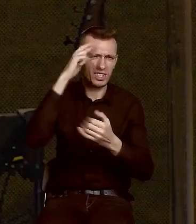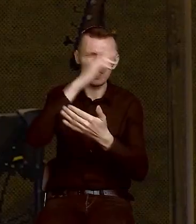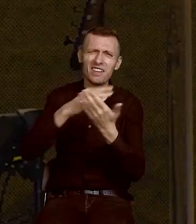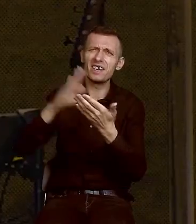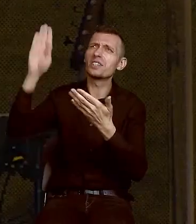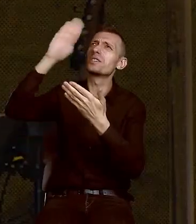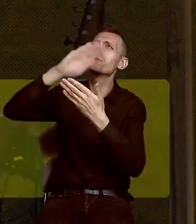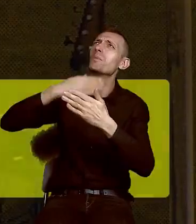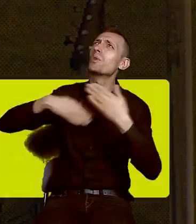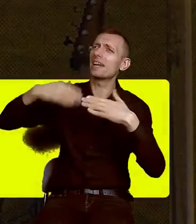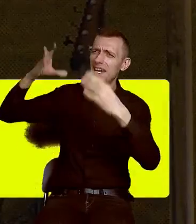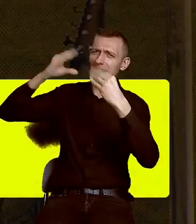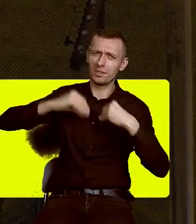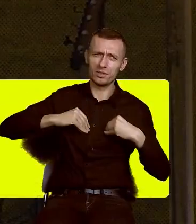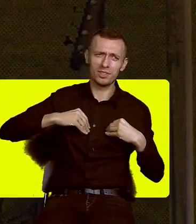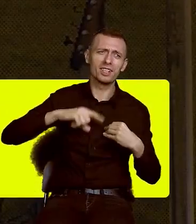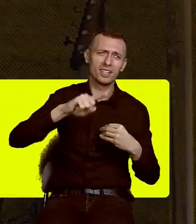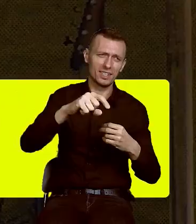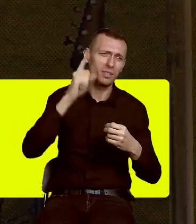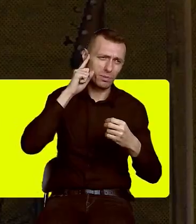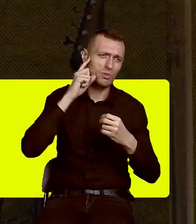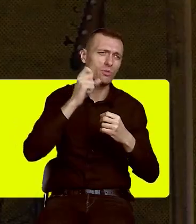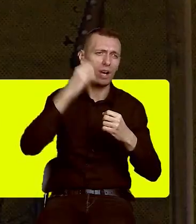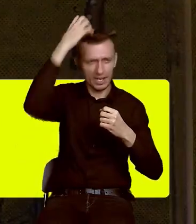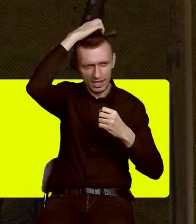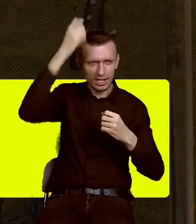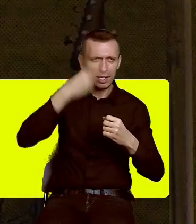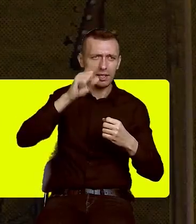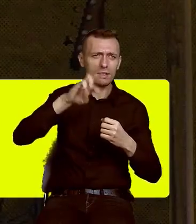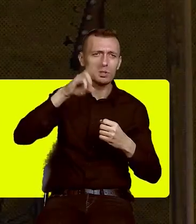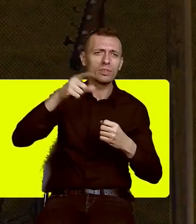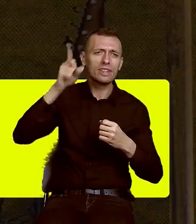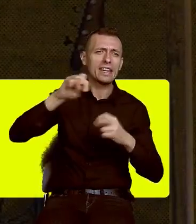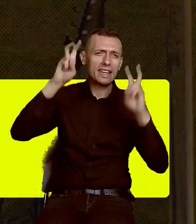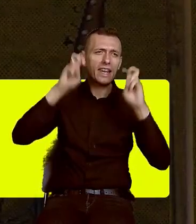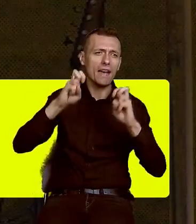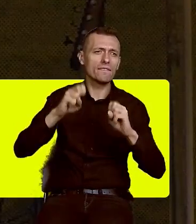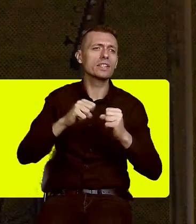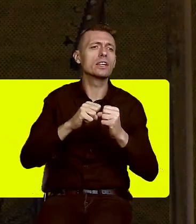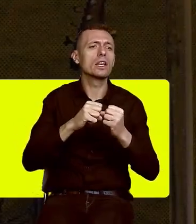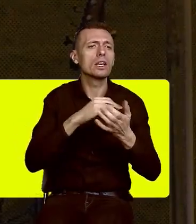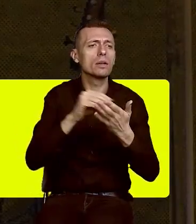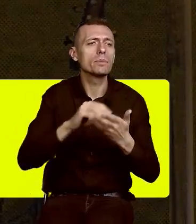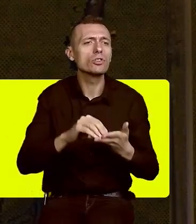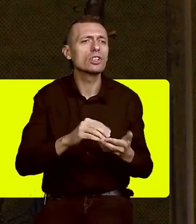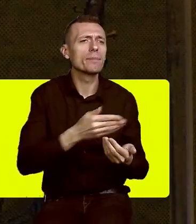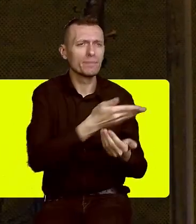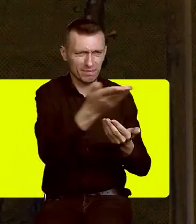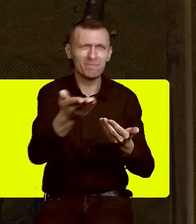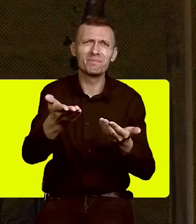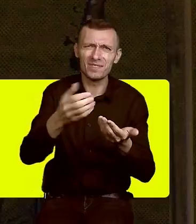tak: skosztujcie i zobaczcie, jak dobry jest Pan, błogosławiony człowiek, który mu